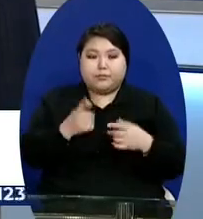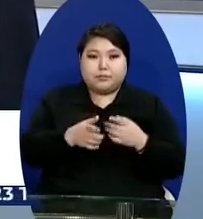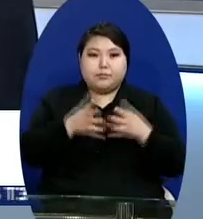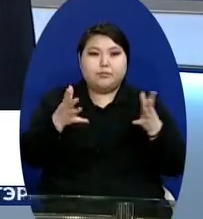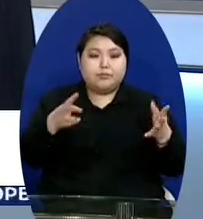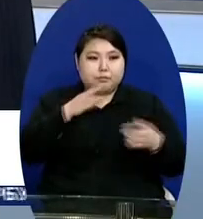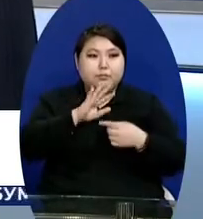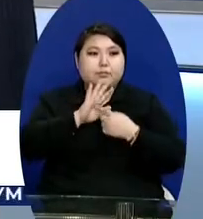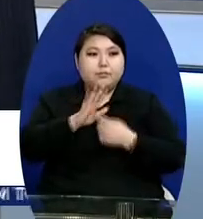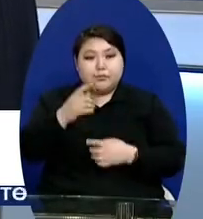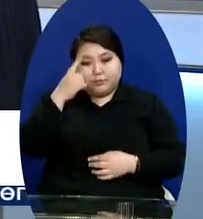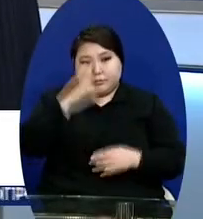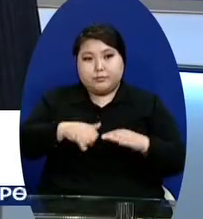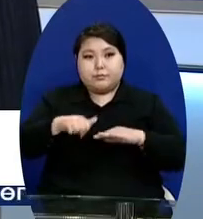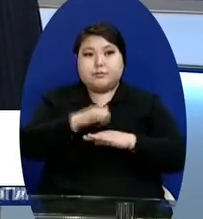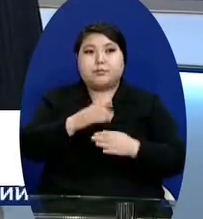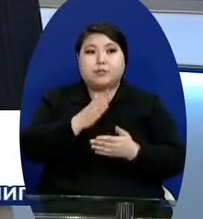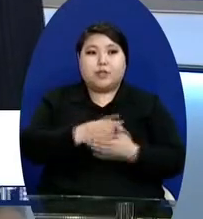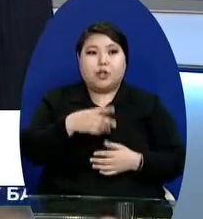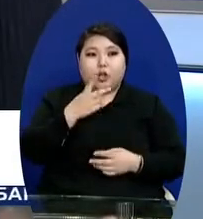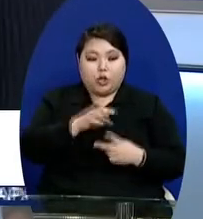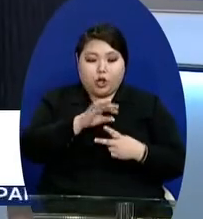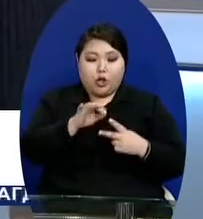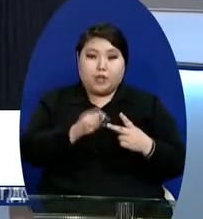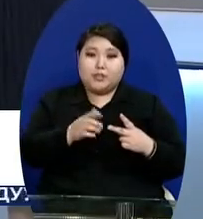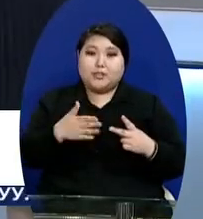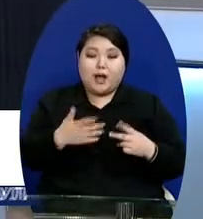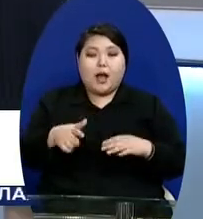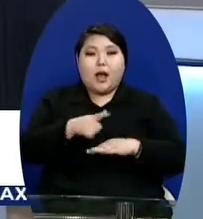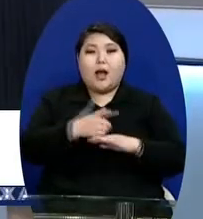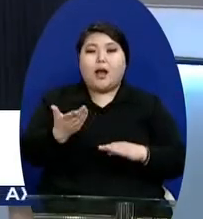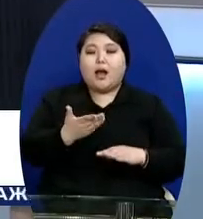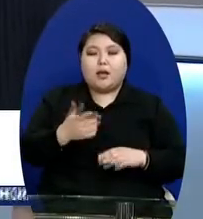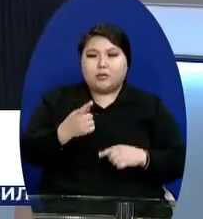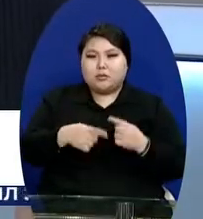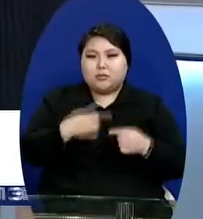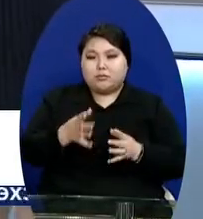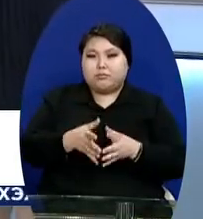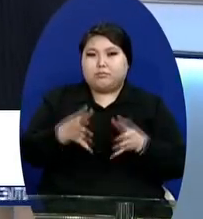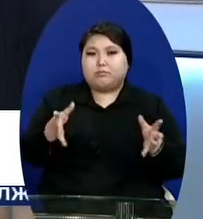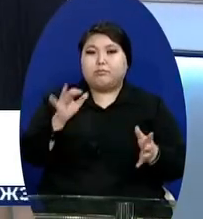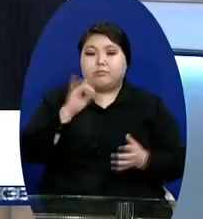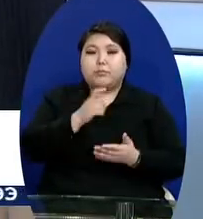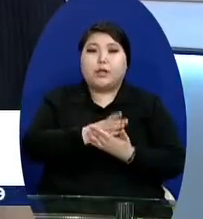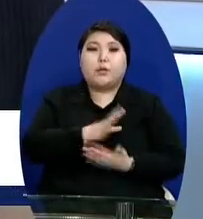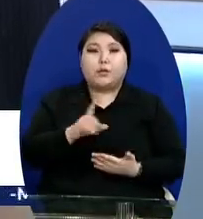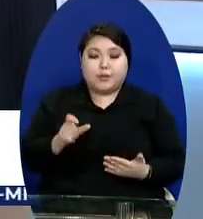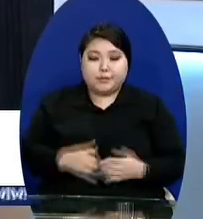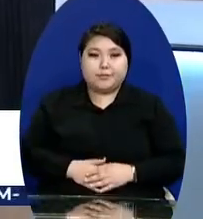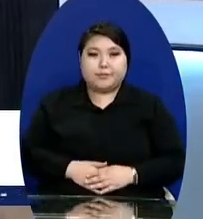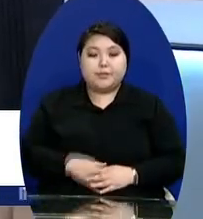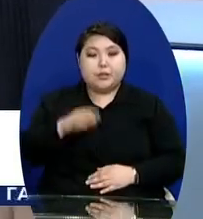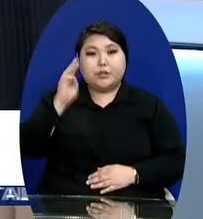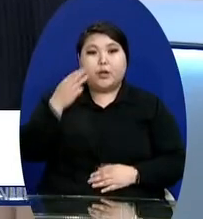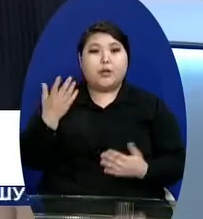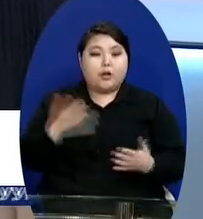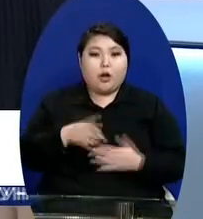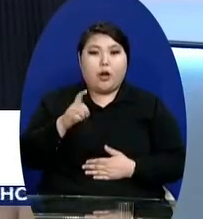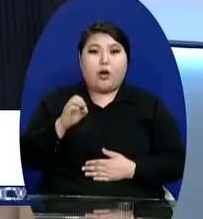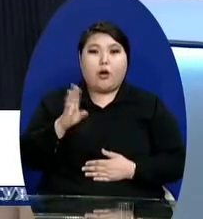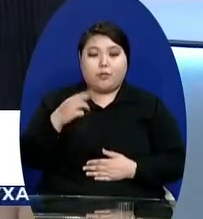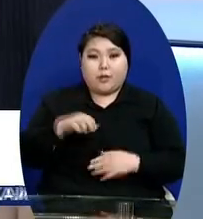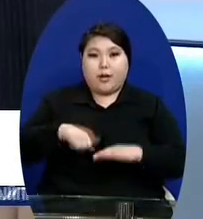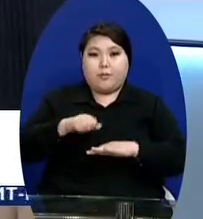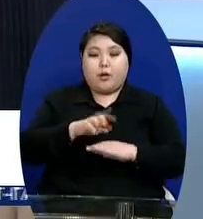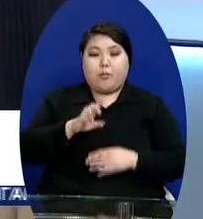хүргэе. Монгол орнд байх энэхүү одоо хоёр төрлийн загас нь хаагур илүү тархан одоо нутагшиж байгаа вэ. За тодруулах юм бол Ховд аймгийн